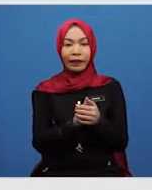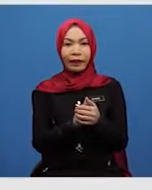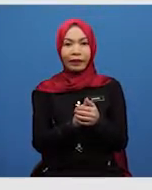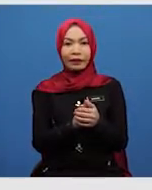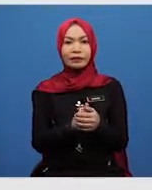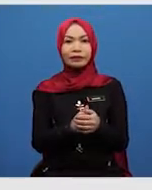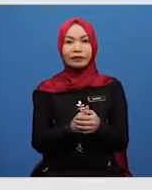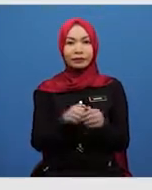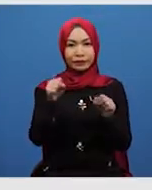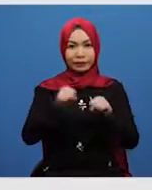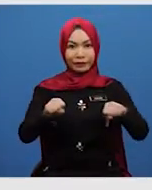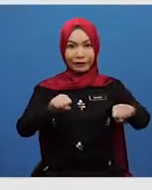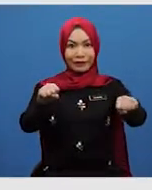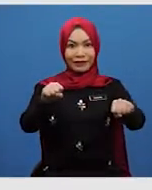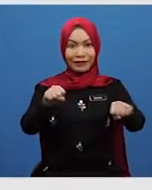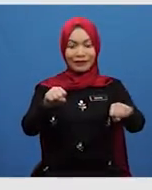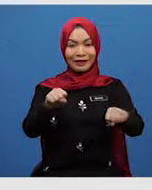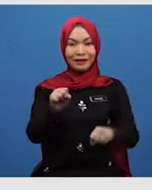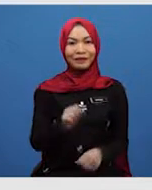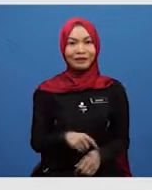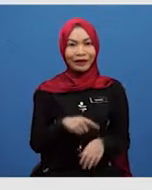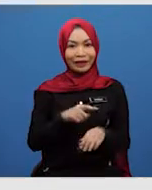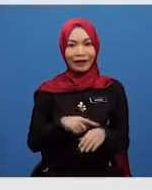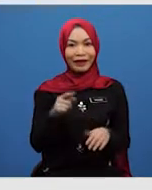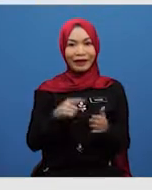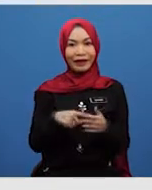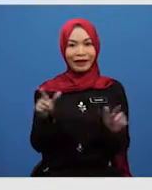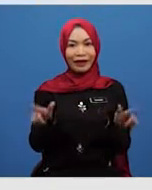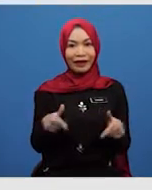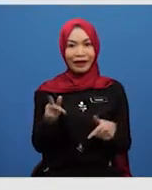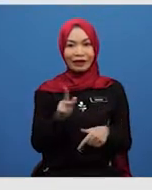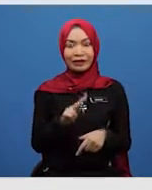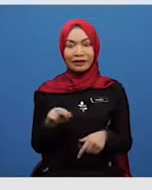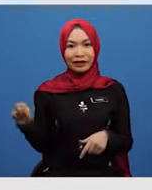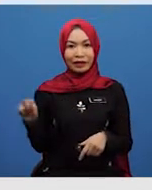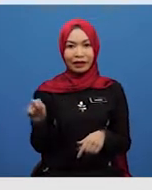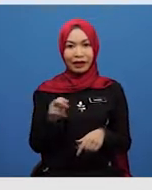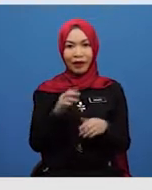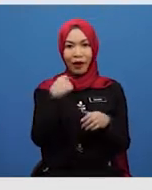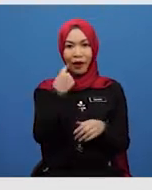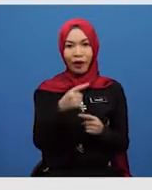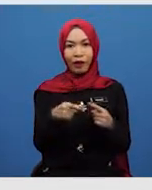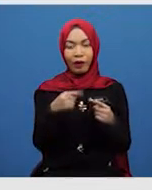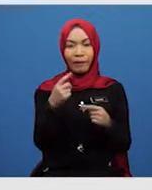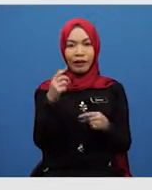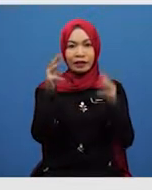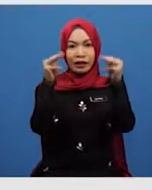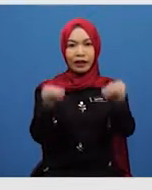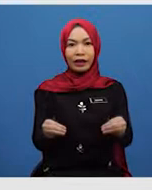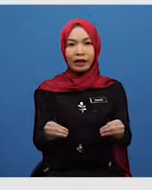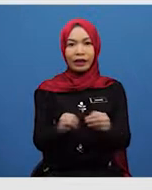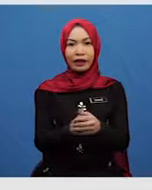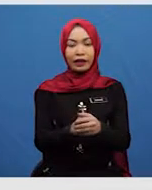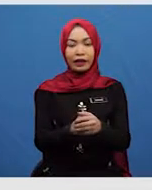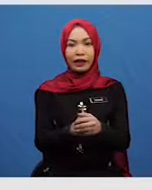pertama sistem ini dilaksanakan oleh masyarakat tempatan this Rawa dan